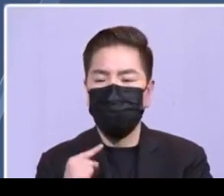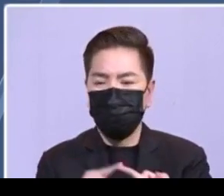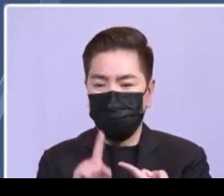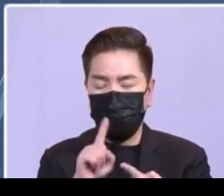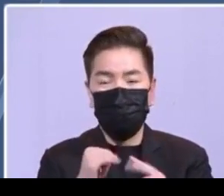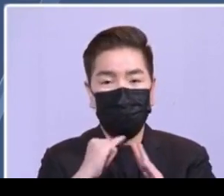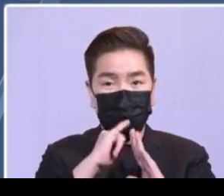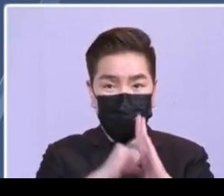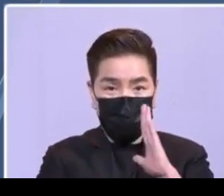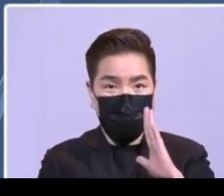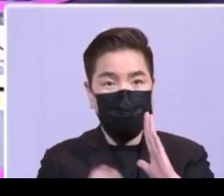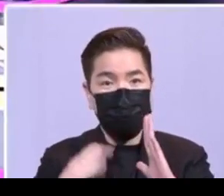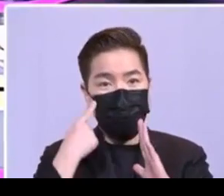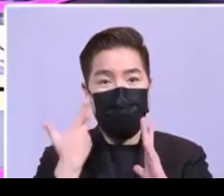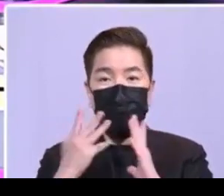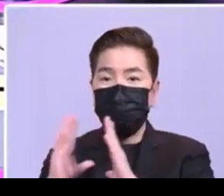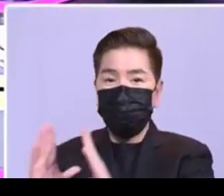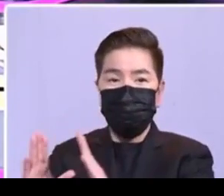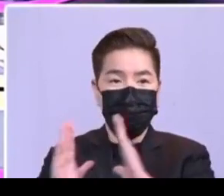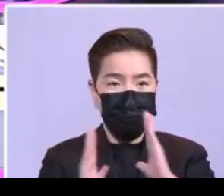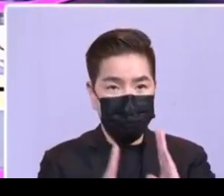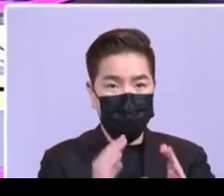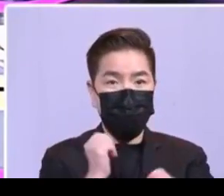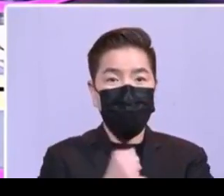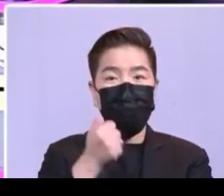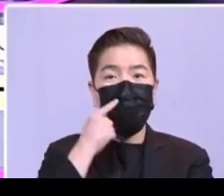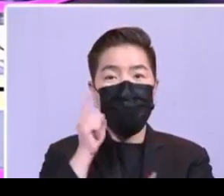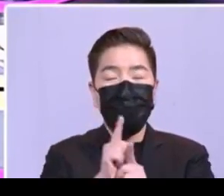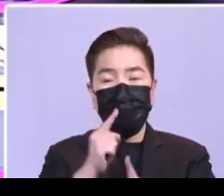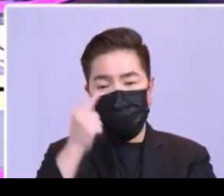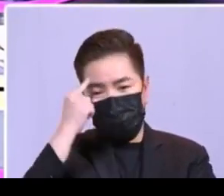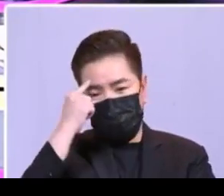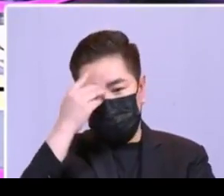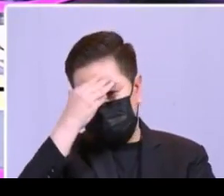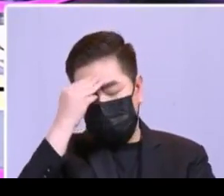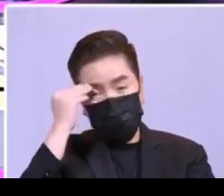ที่หลายจังหวัดสามารถไปเรียนแบบกันได้นะฮะเพื่อเป็นการเรียกสติของคนที่ขับรถขับรานะฮะ